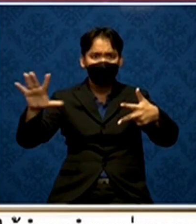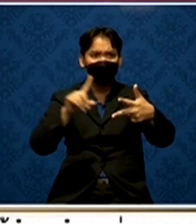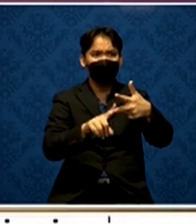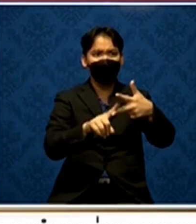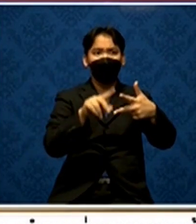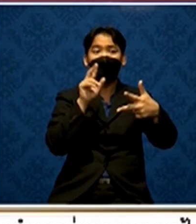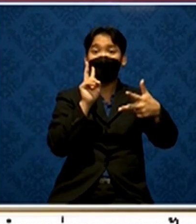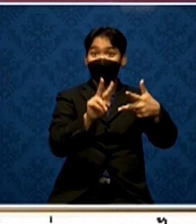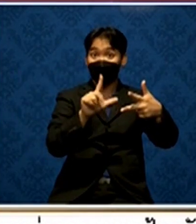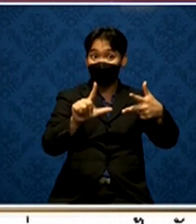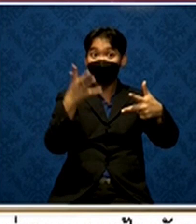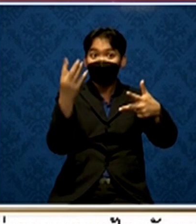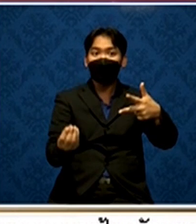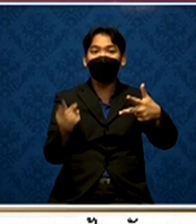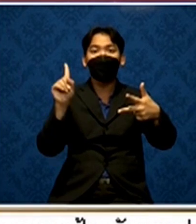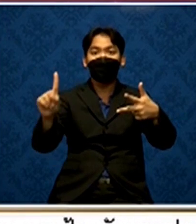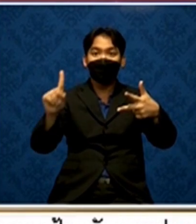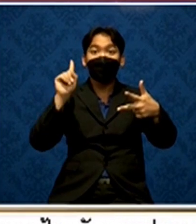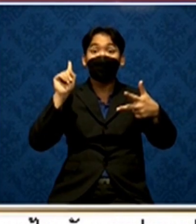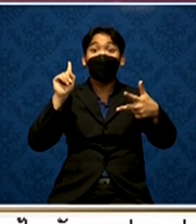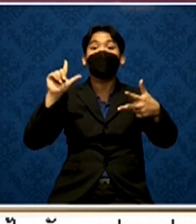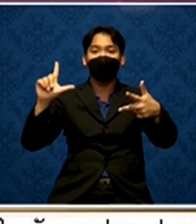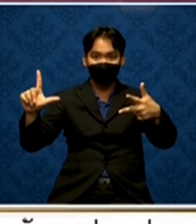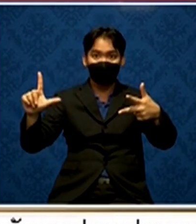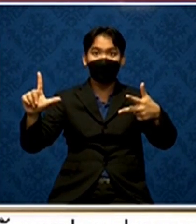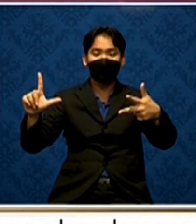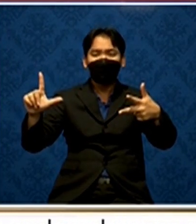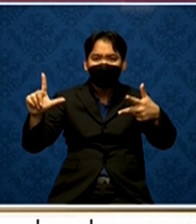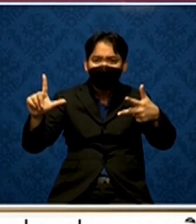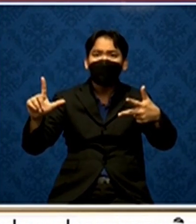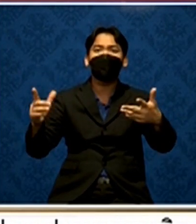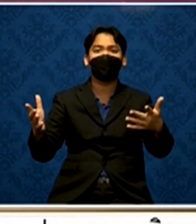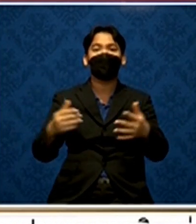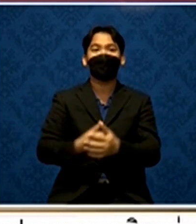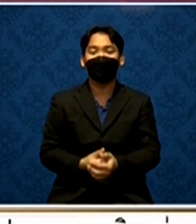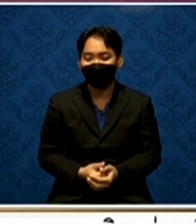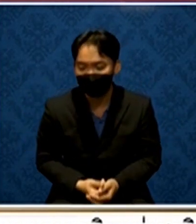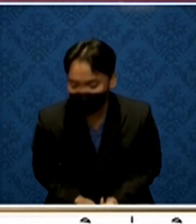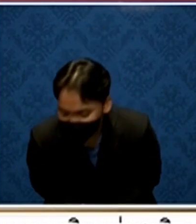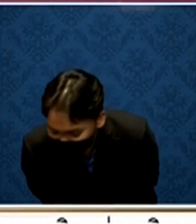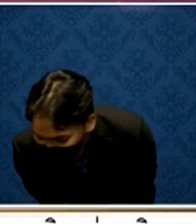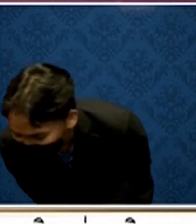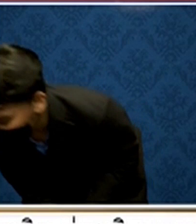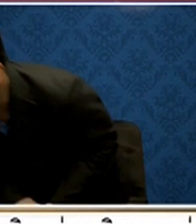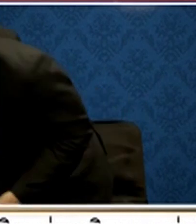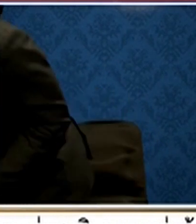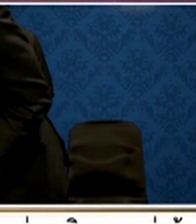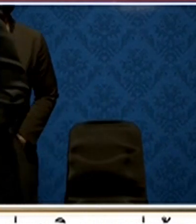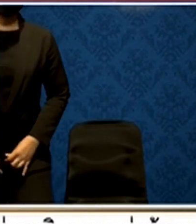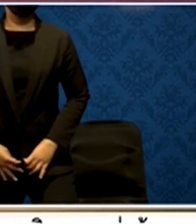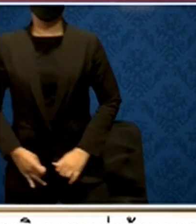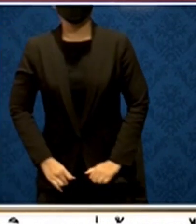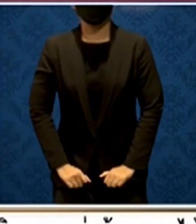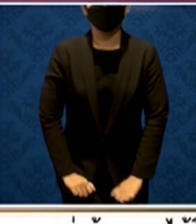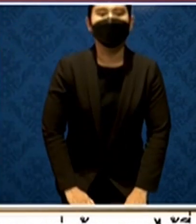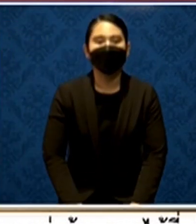าด L จาก2ล้านบาทเหลือ1ล้านบาทรพสต.512แห่งที่ถูกอนุญาตควร